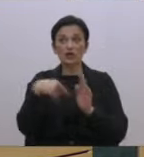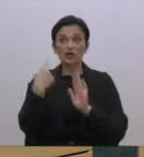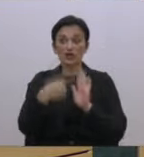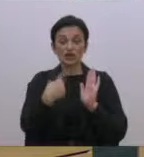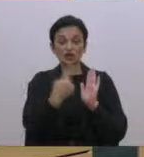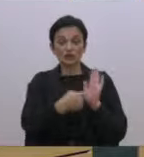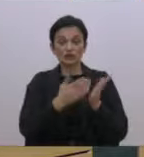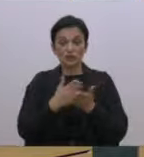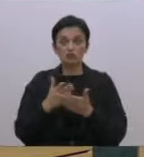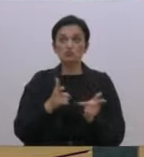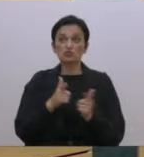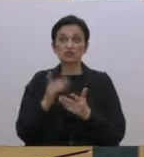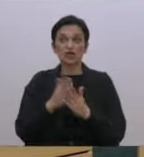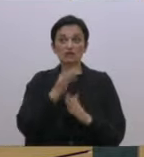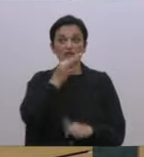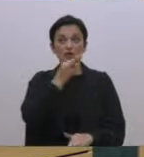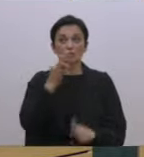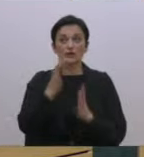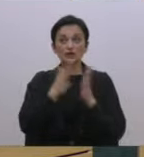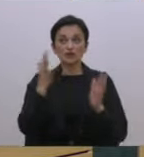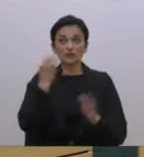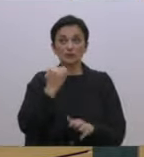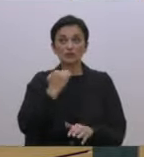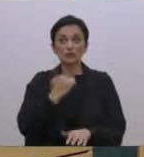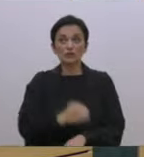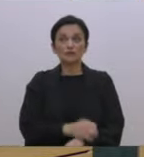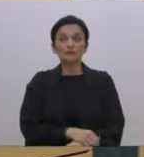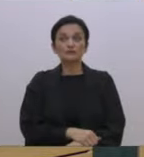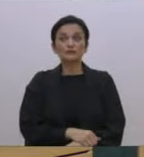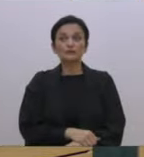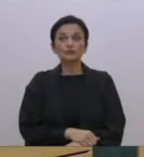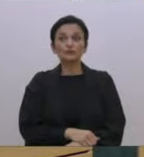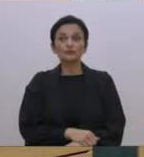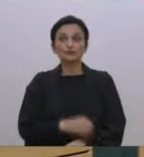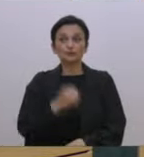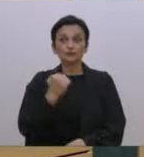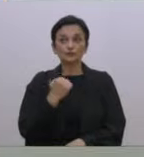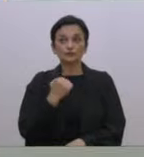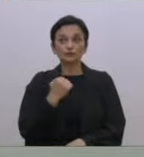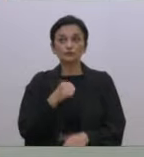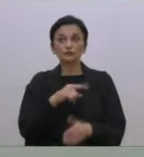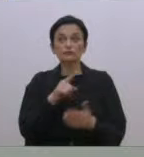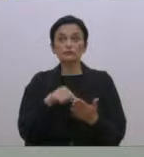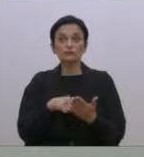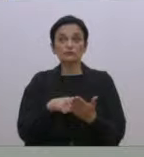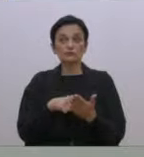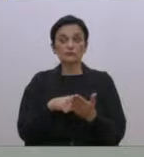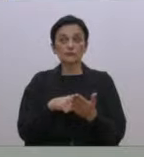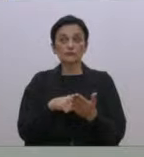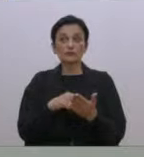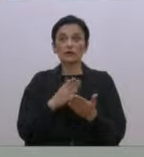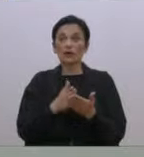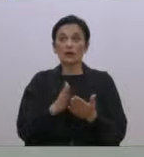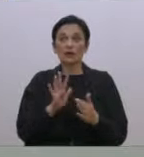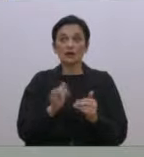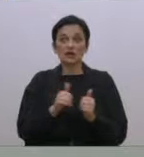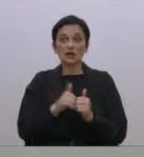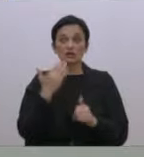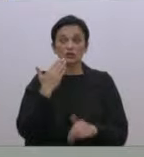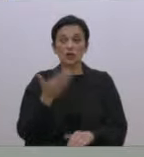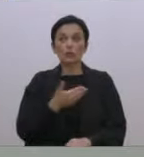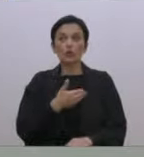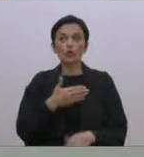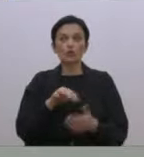არსებობის შემთხვევაში მზადვარ გიპასუხოთ. დიდი მადლობა. ბალოთ, კითხვები არ არის, თანამხსენებს